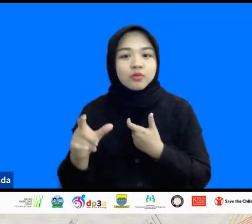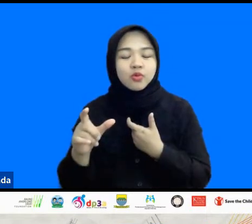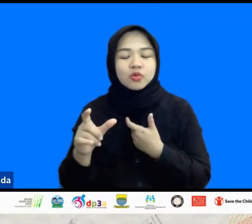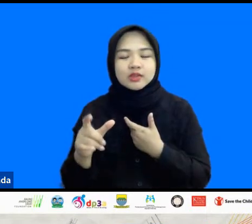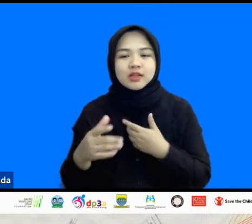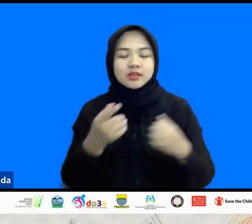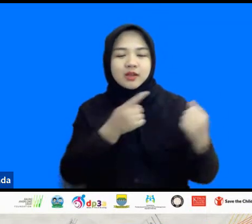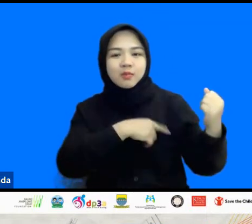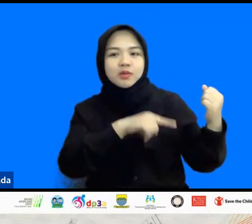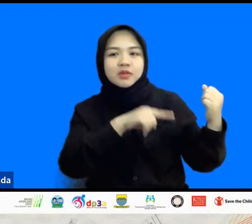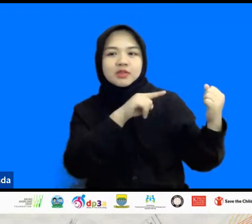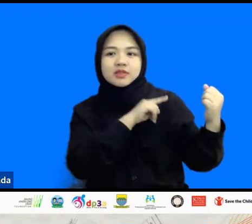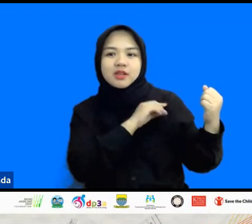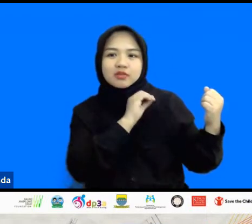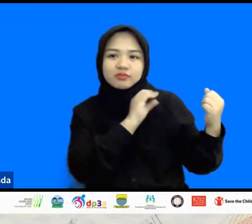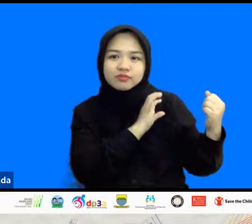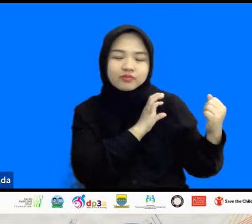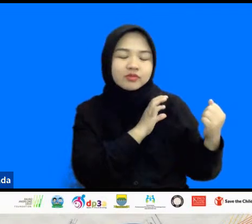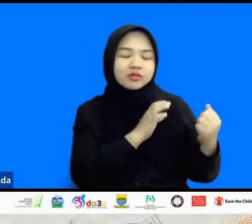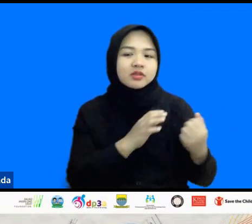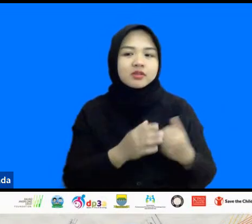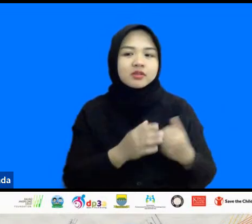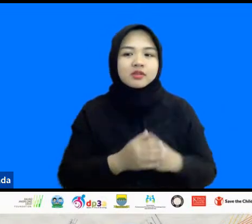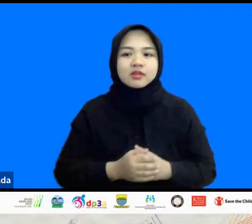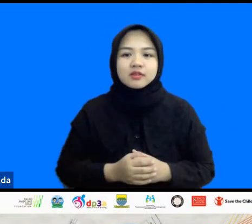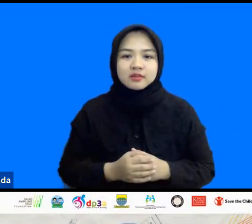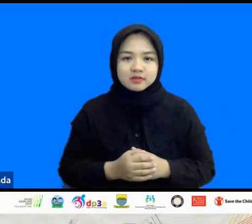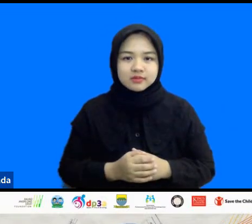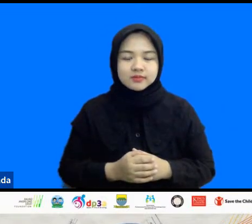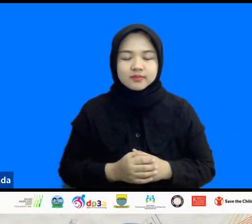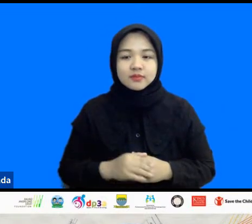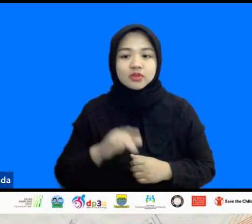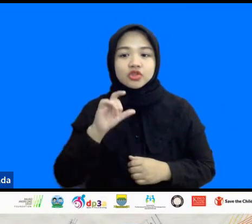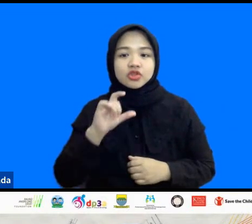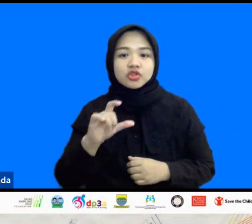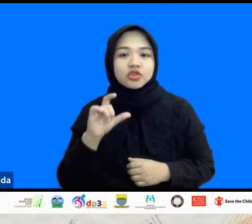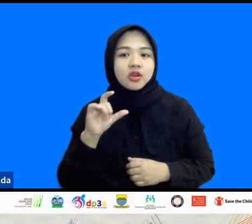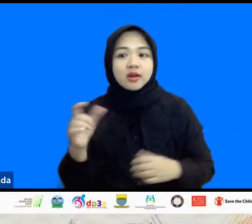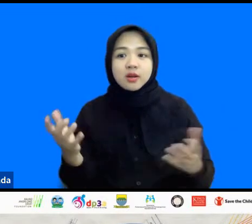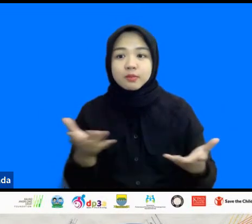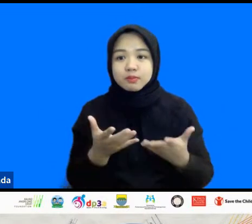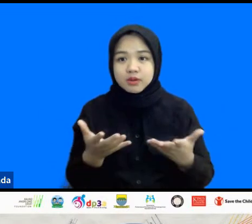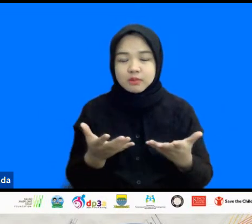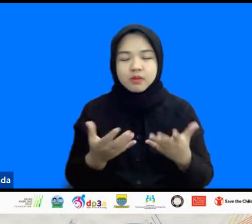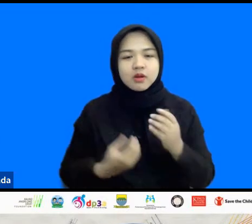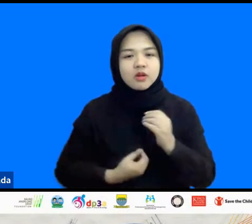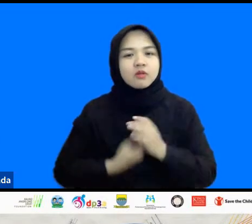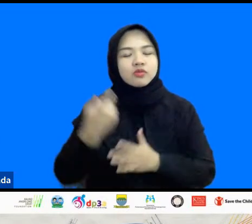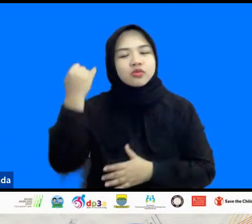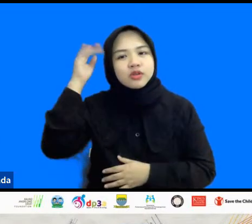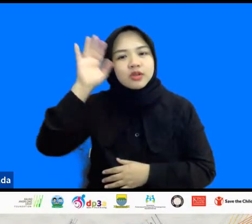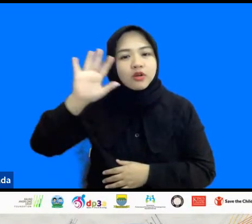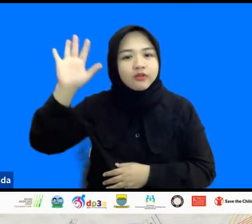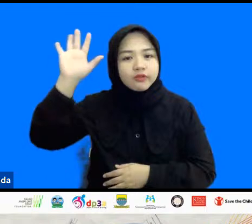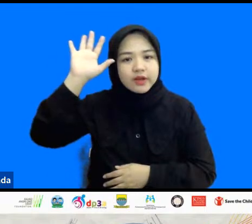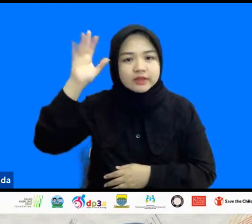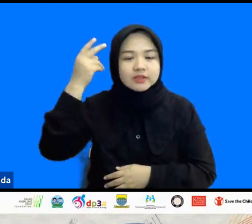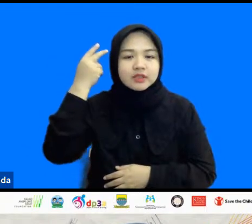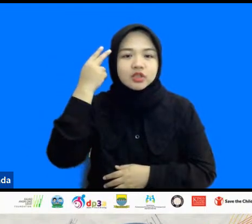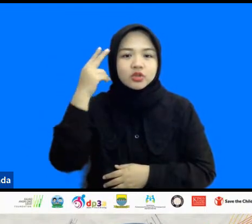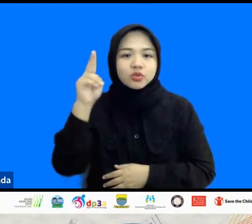penguatan kapasitas, kemudian juga apa cara bagaimana memunculkan satu inovasi